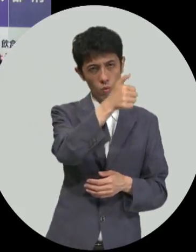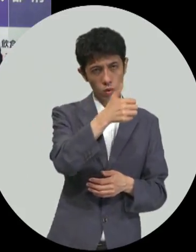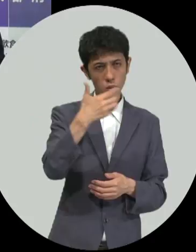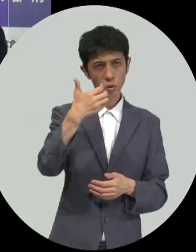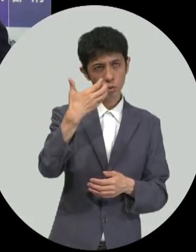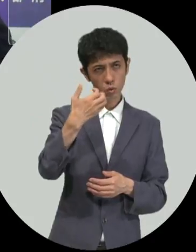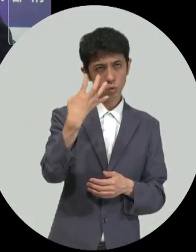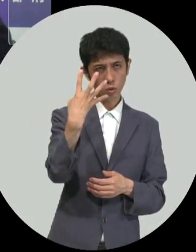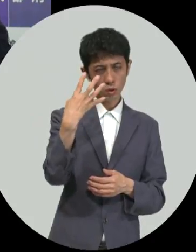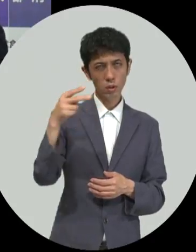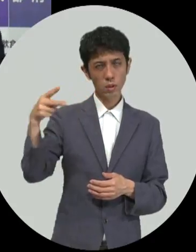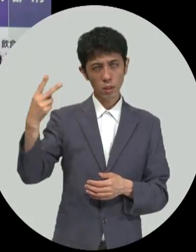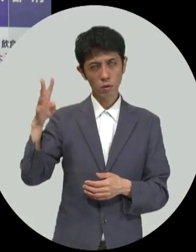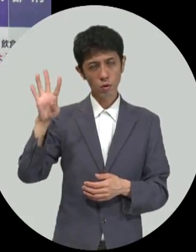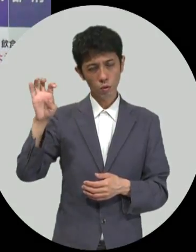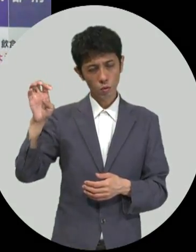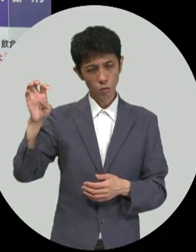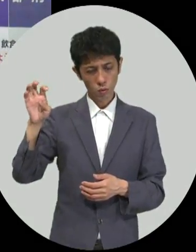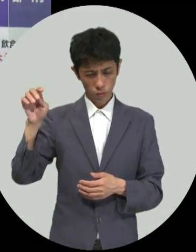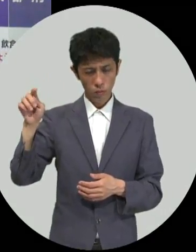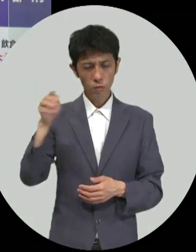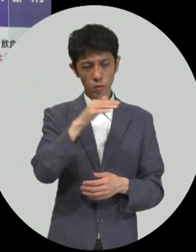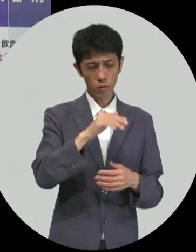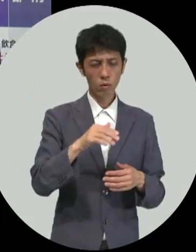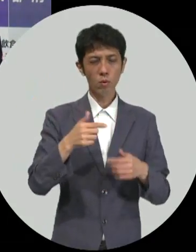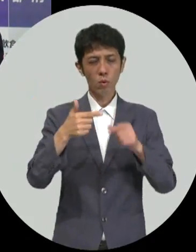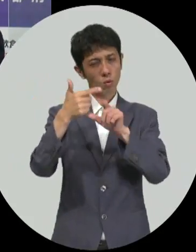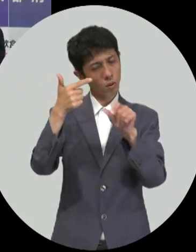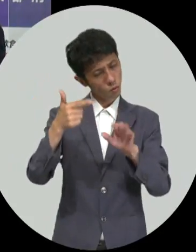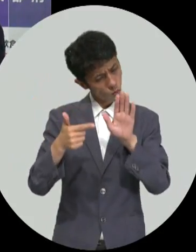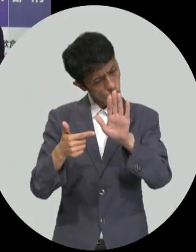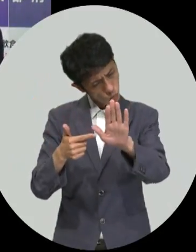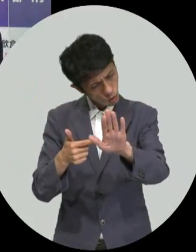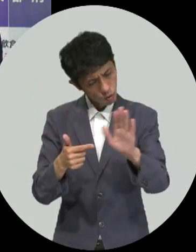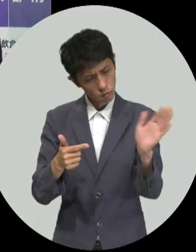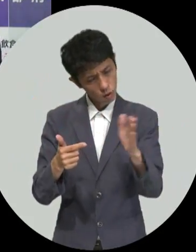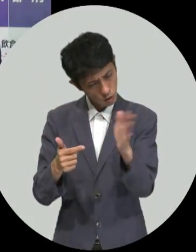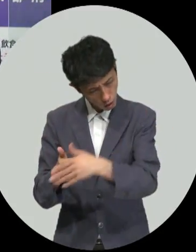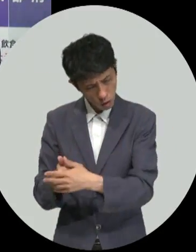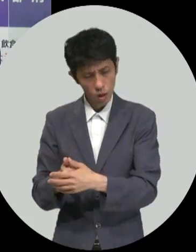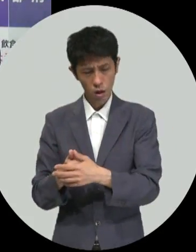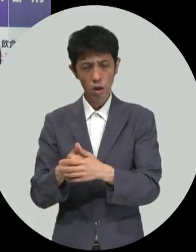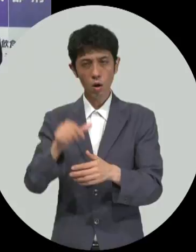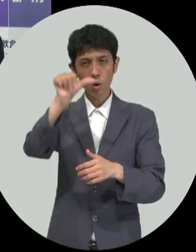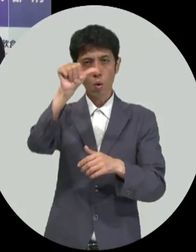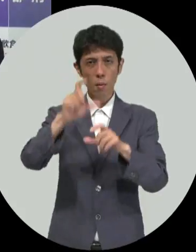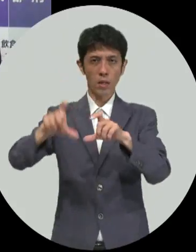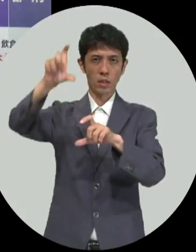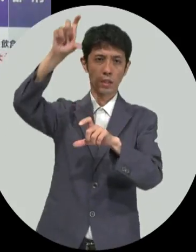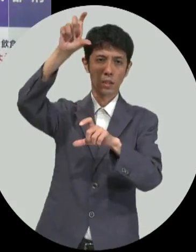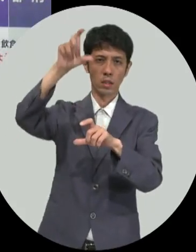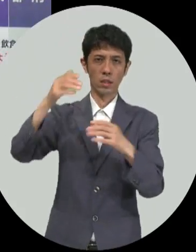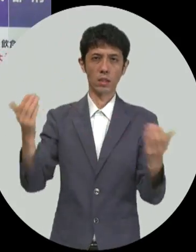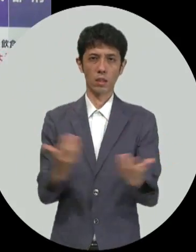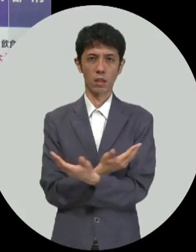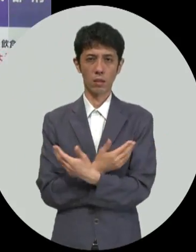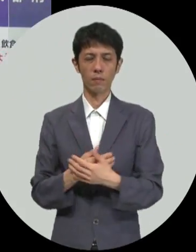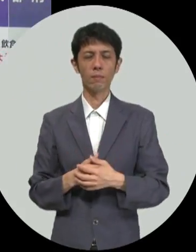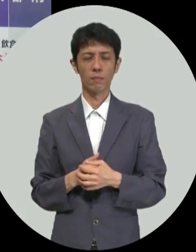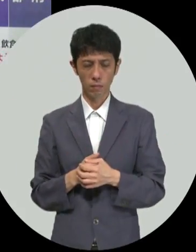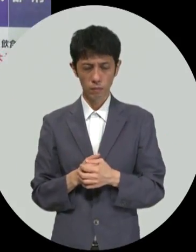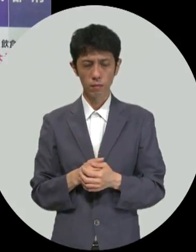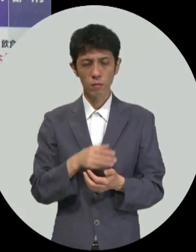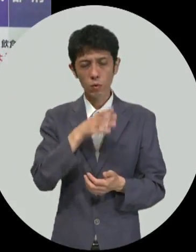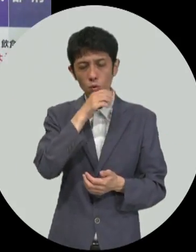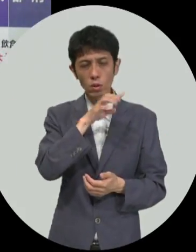人、242人ということで、6月の後半に比べますと、まあ、5倍ほど増えているということであります。またもう一つはですね、